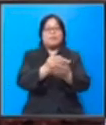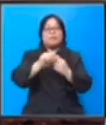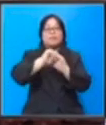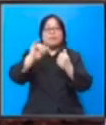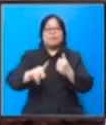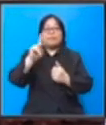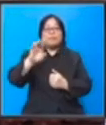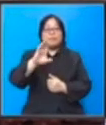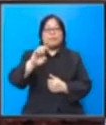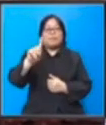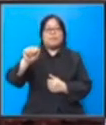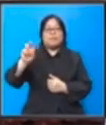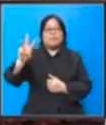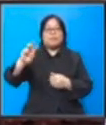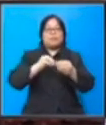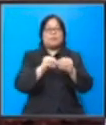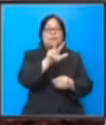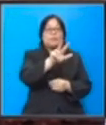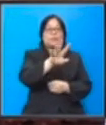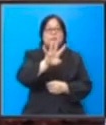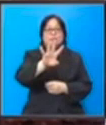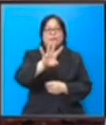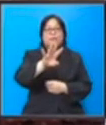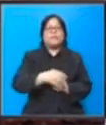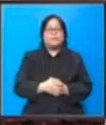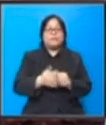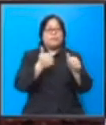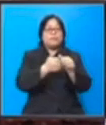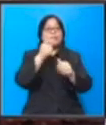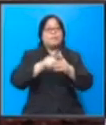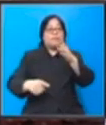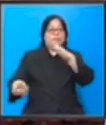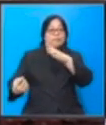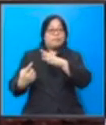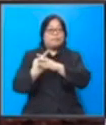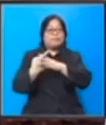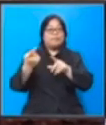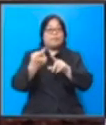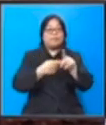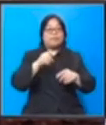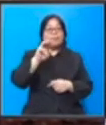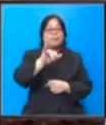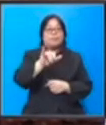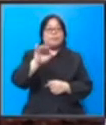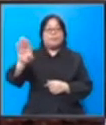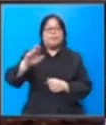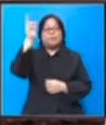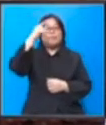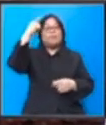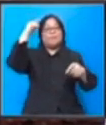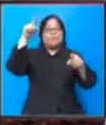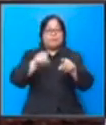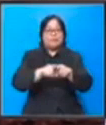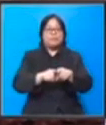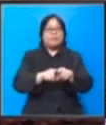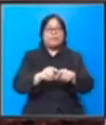jawatankuasa SIDO nombor 34 seperti yang dibangkitkan oleh ahli yang berhormat, kerajaan bersetuju